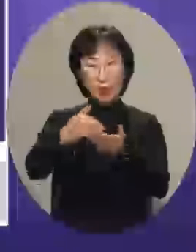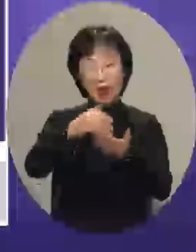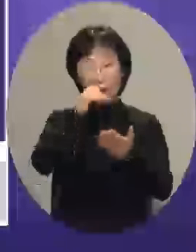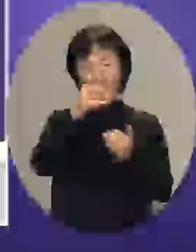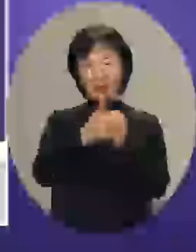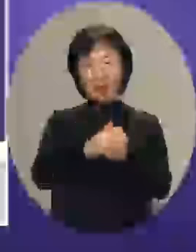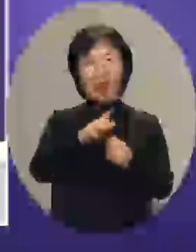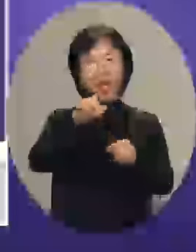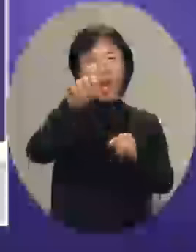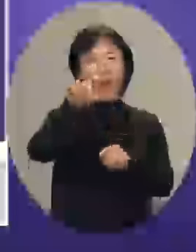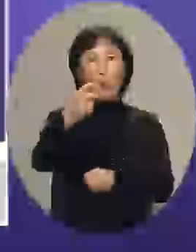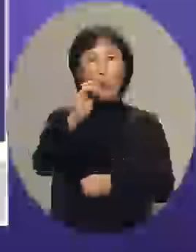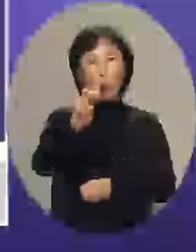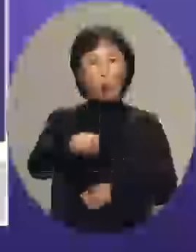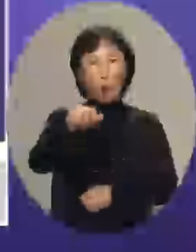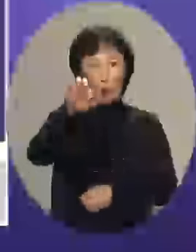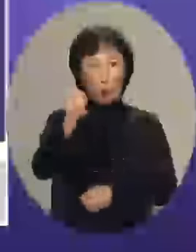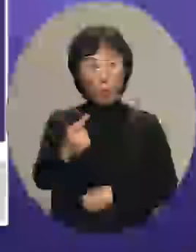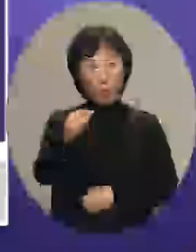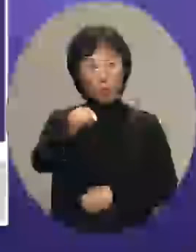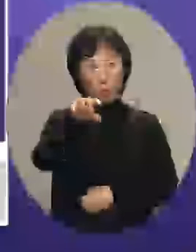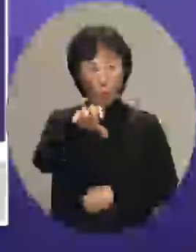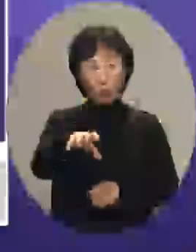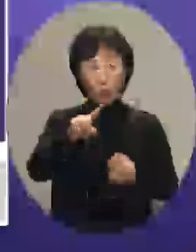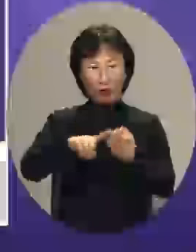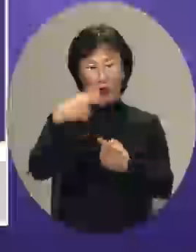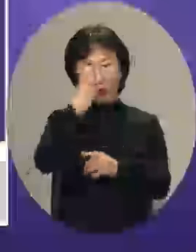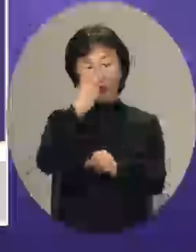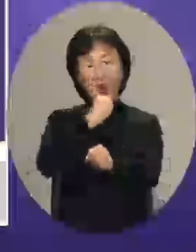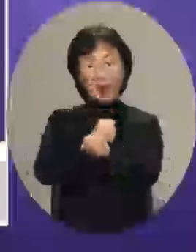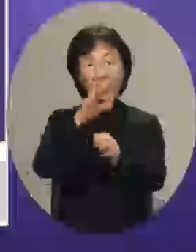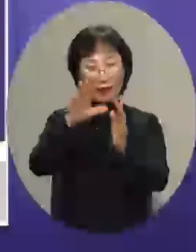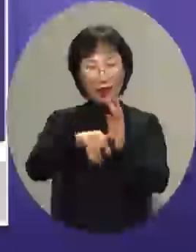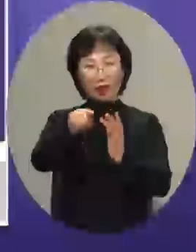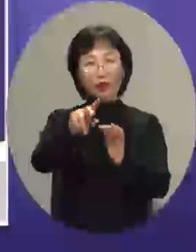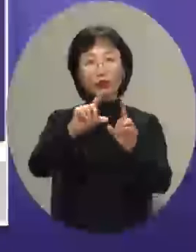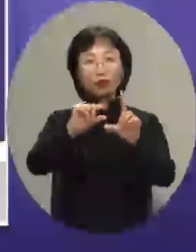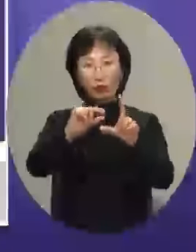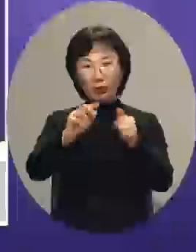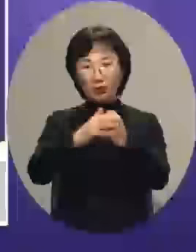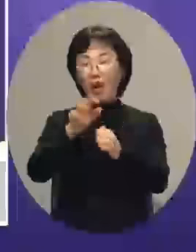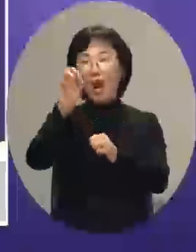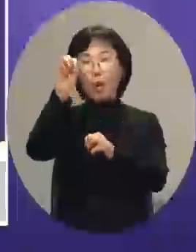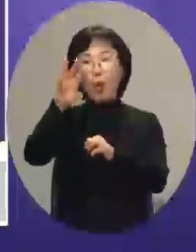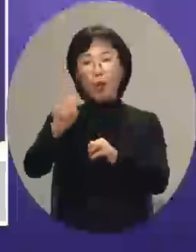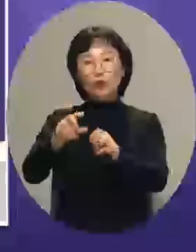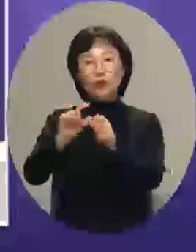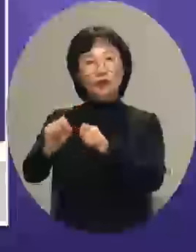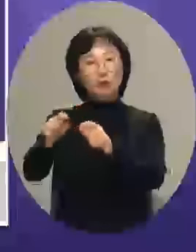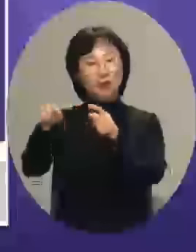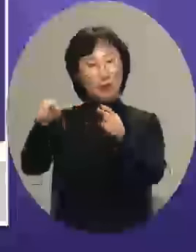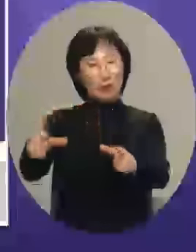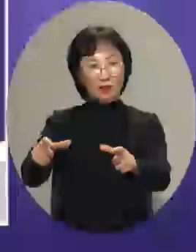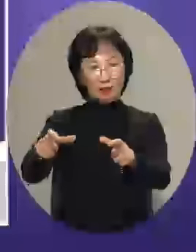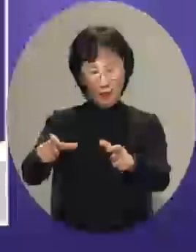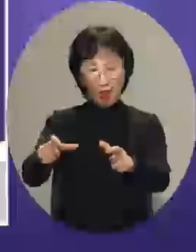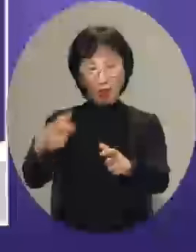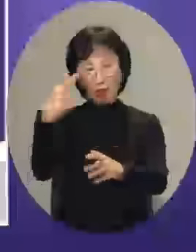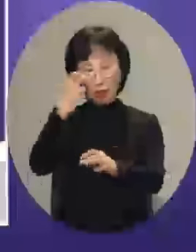목포지청장으로 수사할 때 이 부분하고 그 외의 수사 부분은 광주지검에서 수사를 했습니다. 저희 팀 괴각관할은